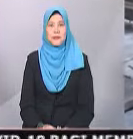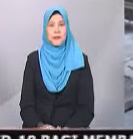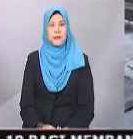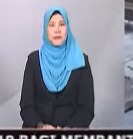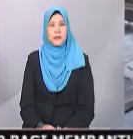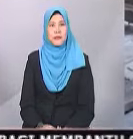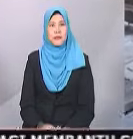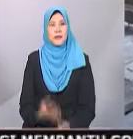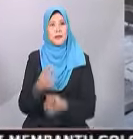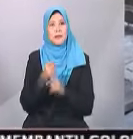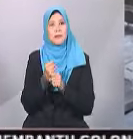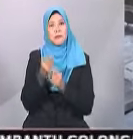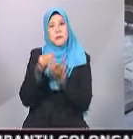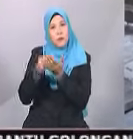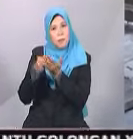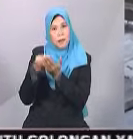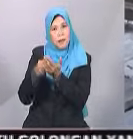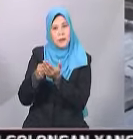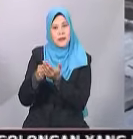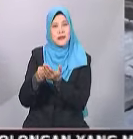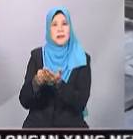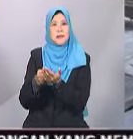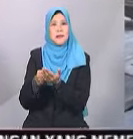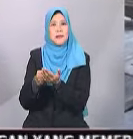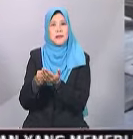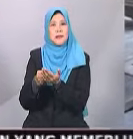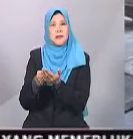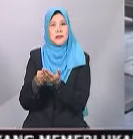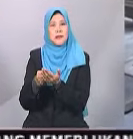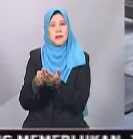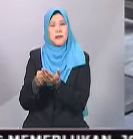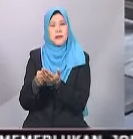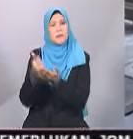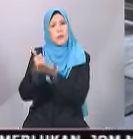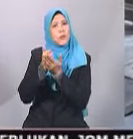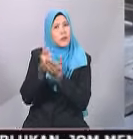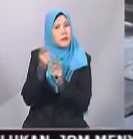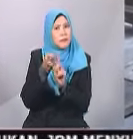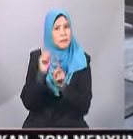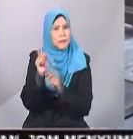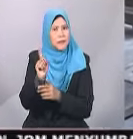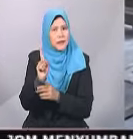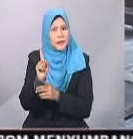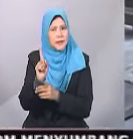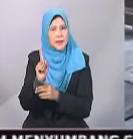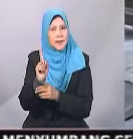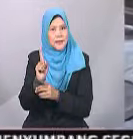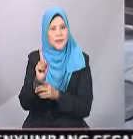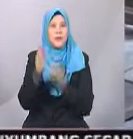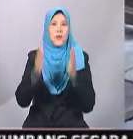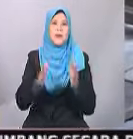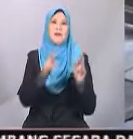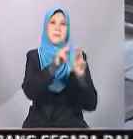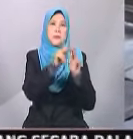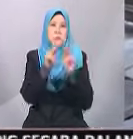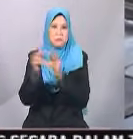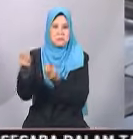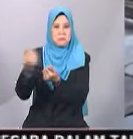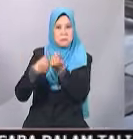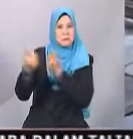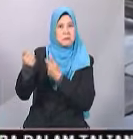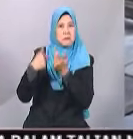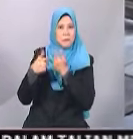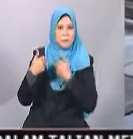Pemper tu kita dapat bantuan, jadi tak susah dia hak tu. Bantuan daripada mana? Bantuan daripada orang apung ginilah dia